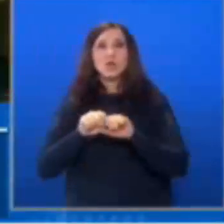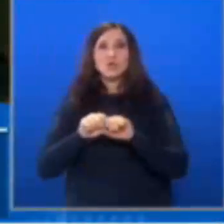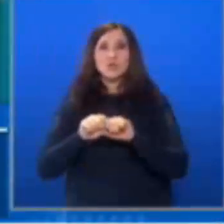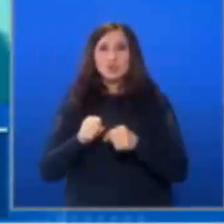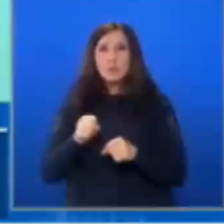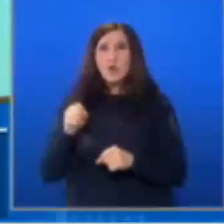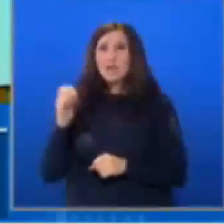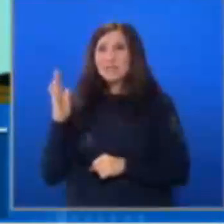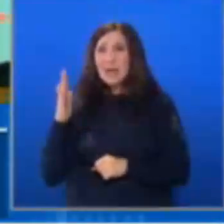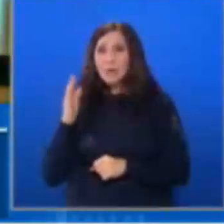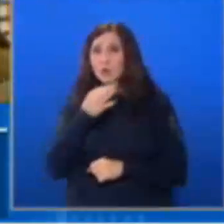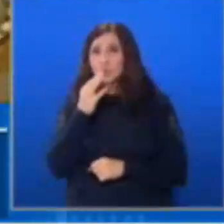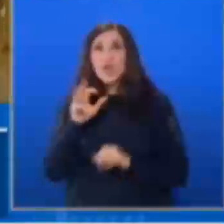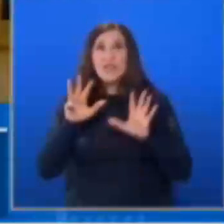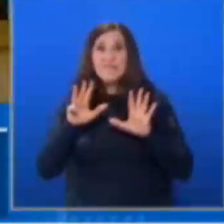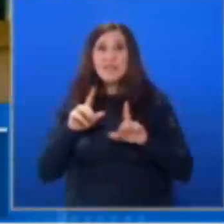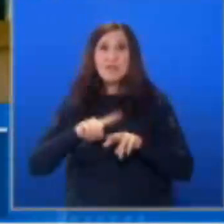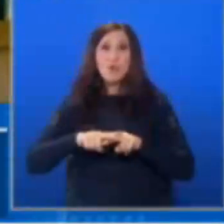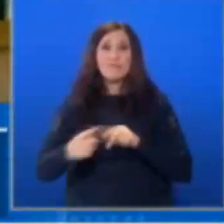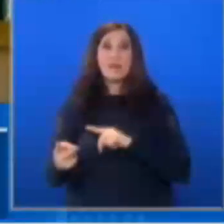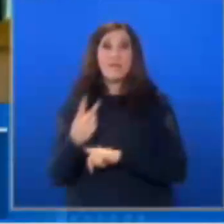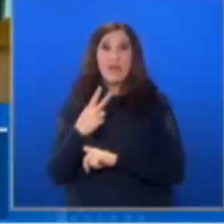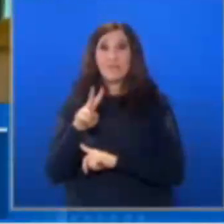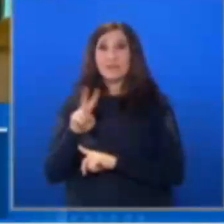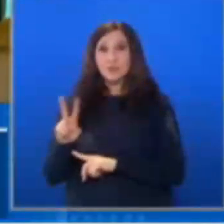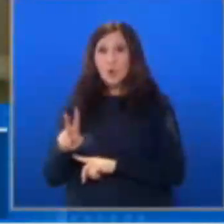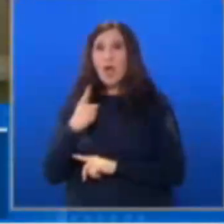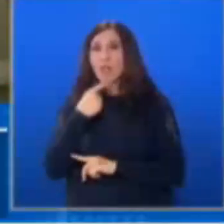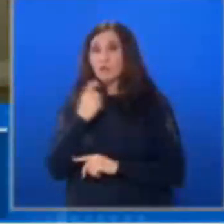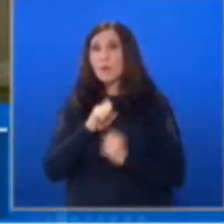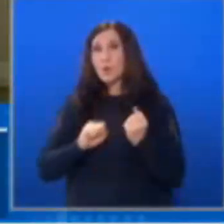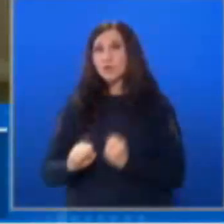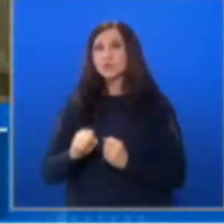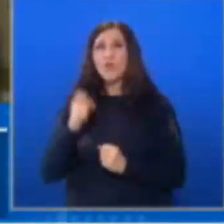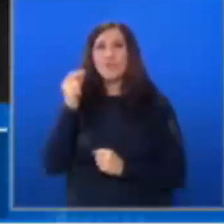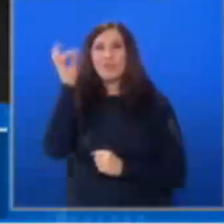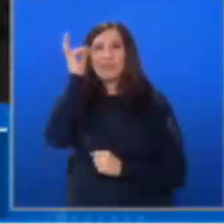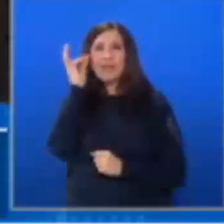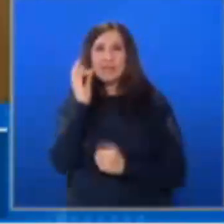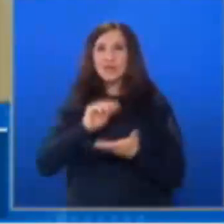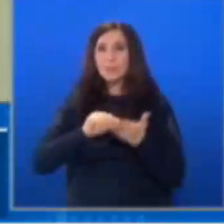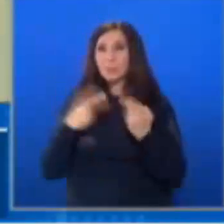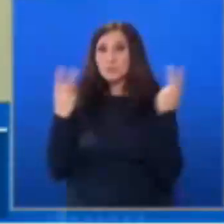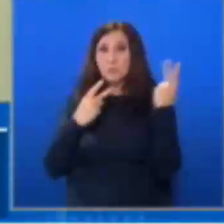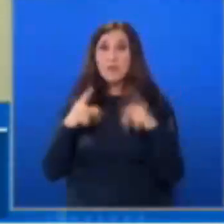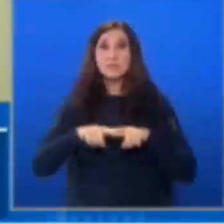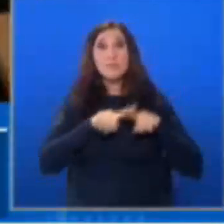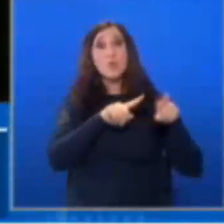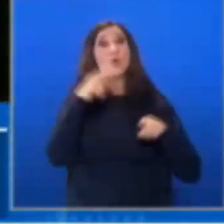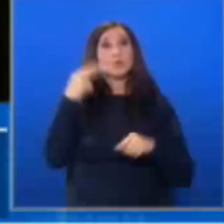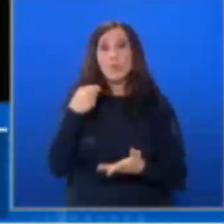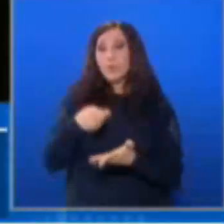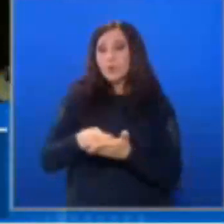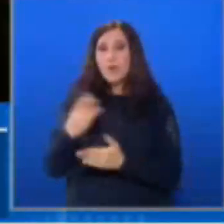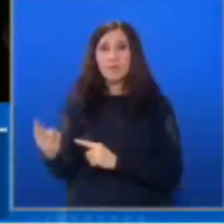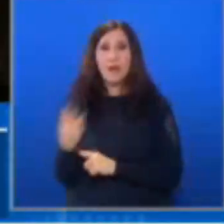стъкло. Случаят е от 9 ноември 2022, а година по-късно тинейджерът сключи споразумение с прокуратурата. Заплатил е близо